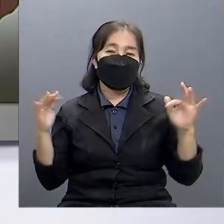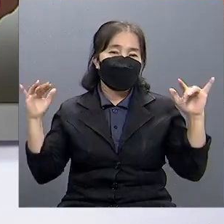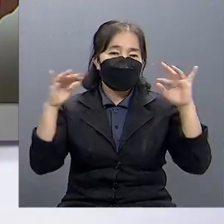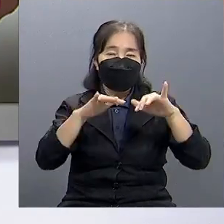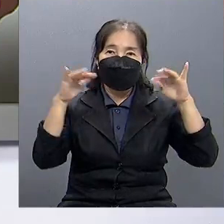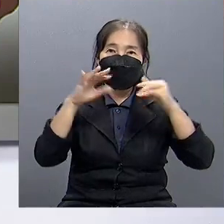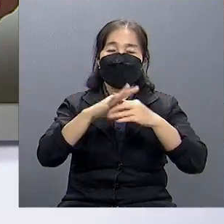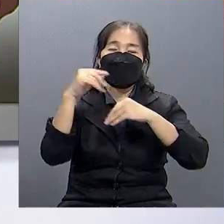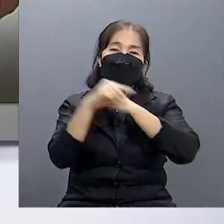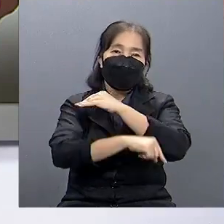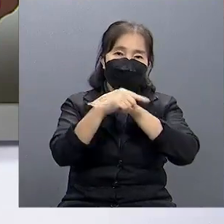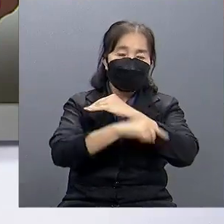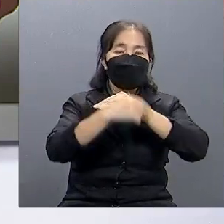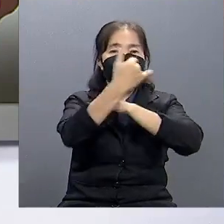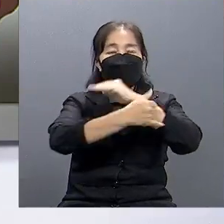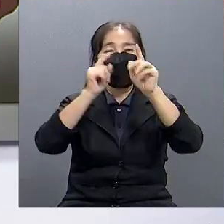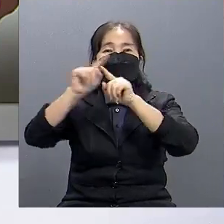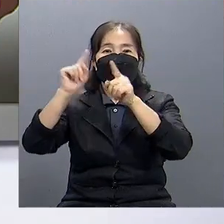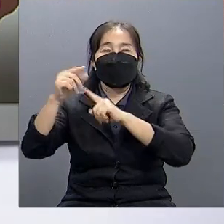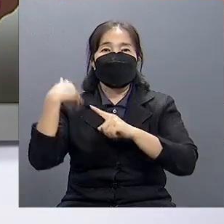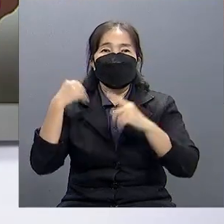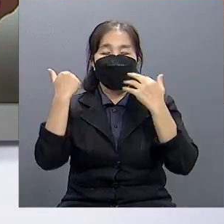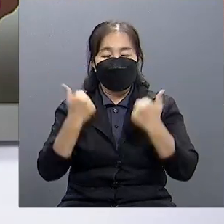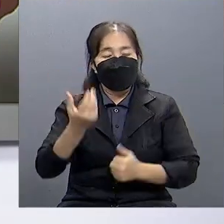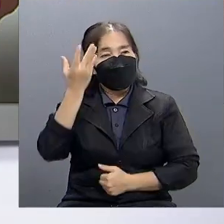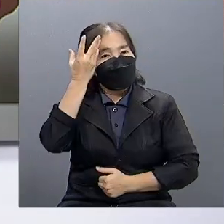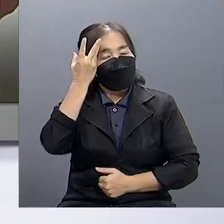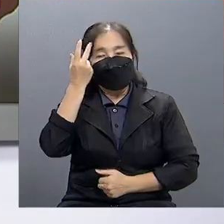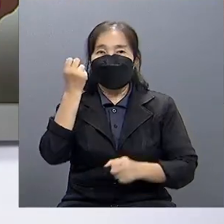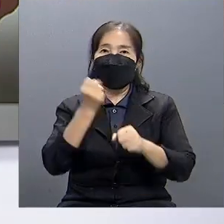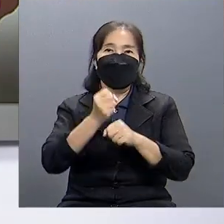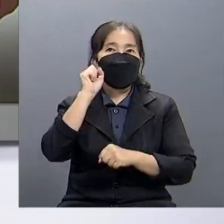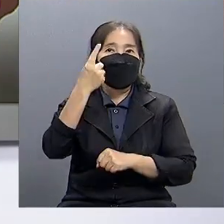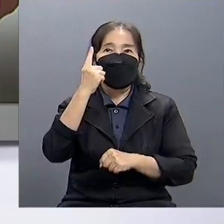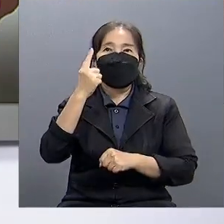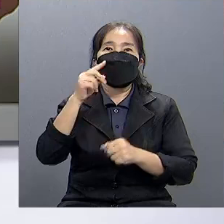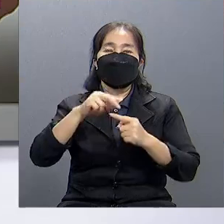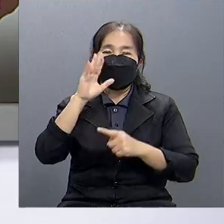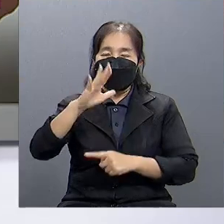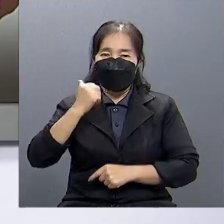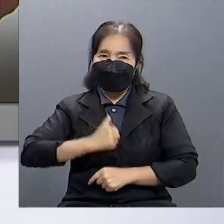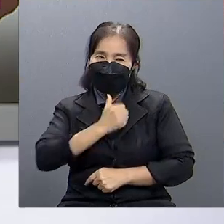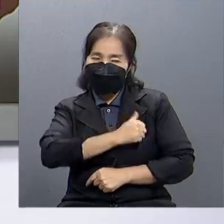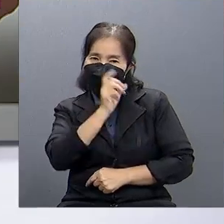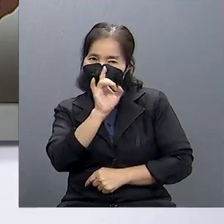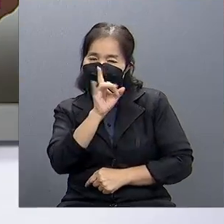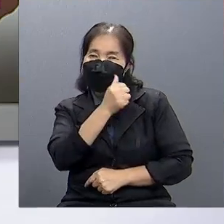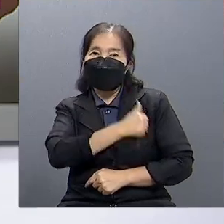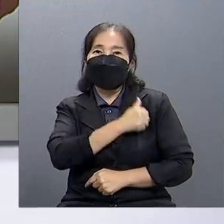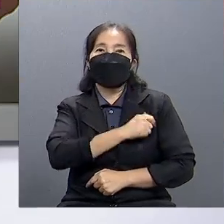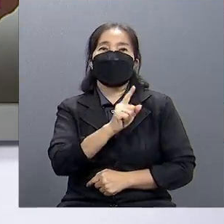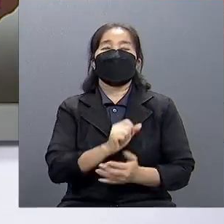ทั่วโลกนี่ทำให้เราต้องหันมาจับตามองสถานการณ์ในแคนาดาให้ดีนับจากนี้ค่ะส่วนที่ต้องชื่นช